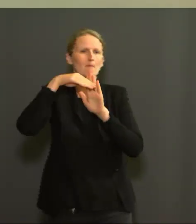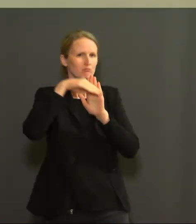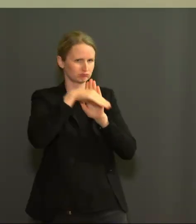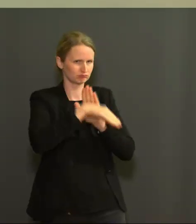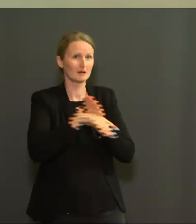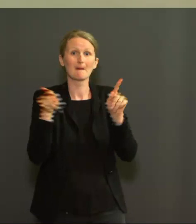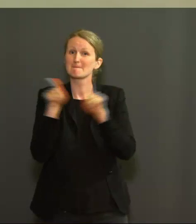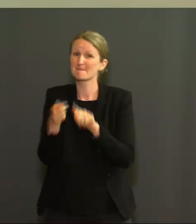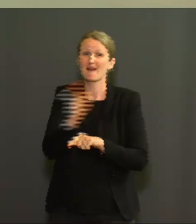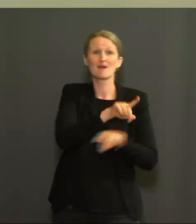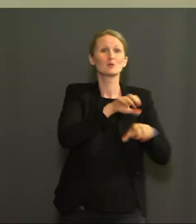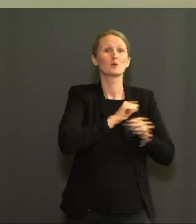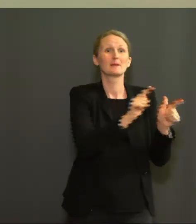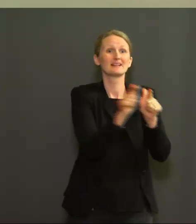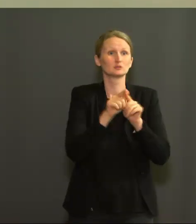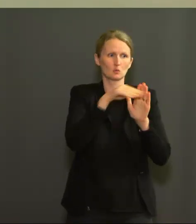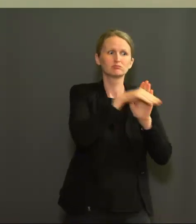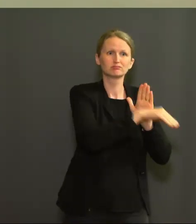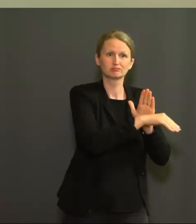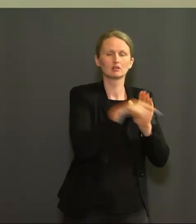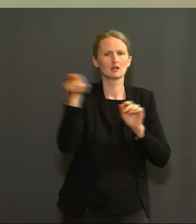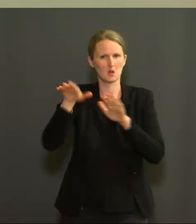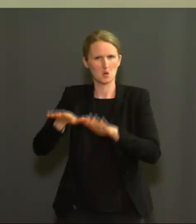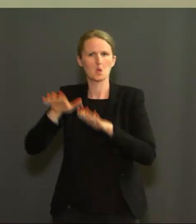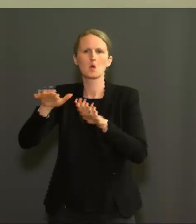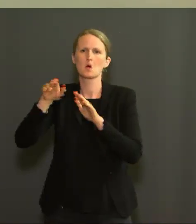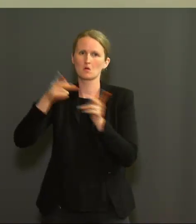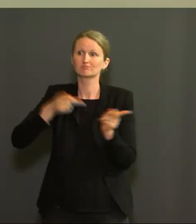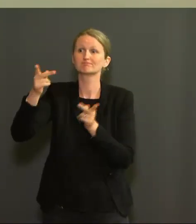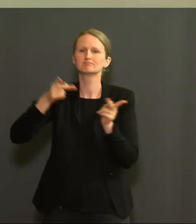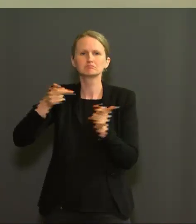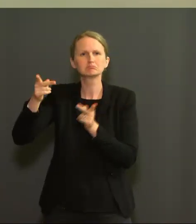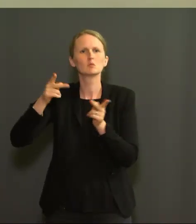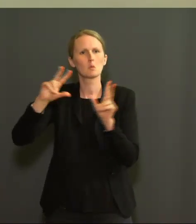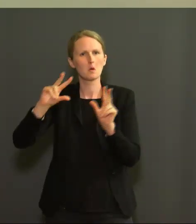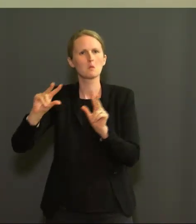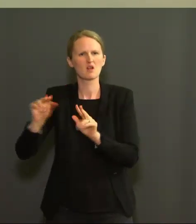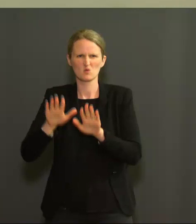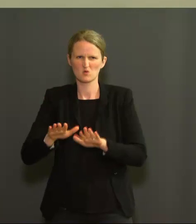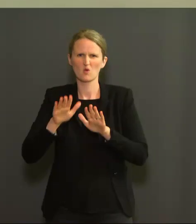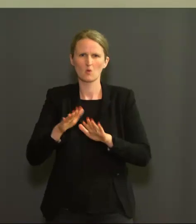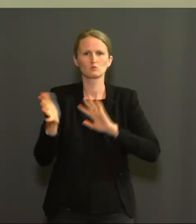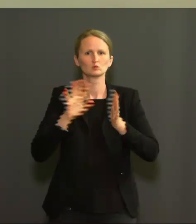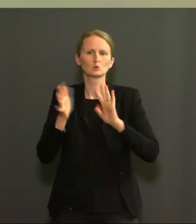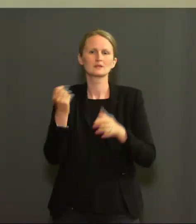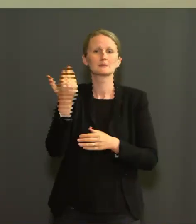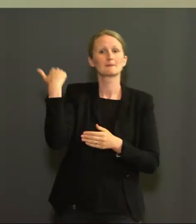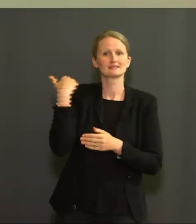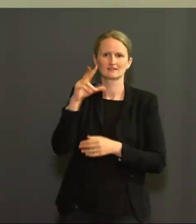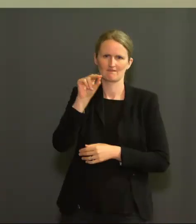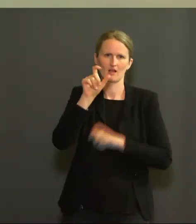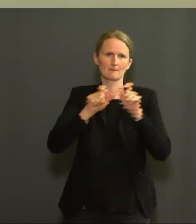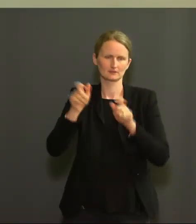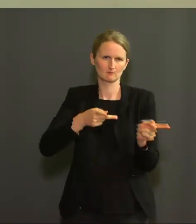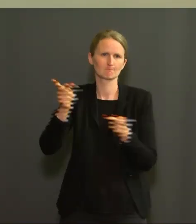semaine. La semaine dernière, en moyenne, nous avons eu 20 nouvelles hospitalisations par jour, ce qu'on peut comparer avec 29 pour la